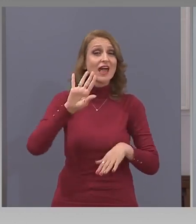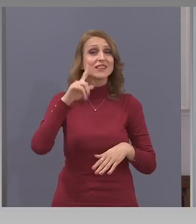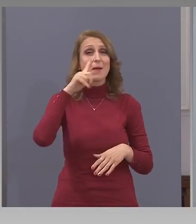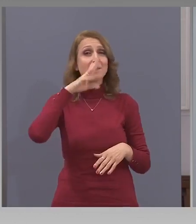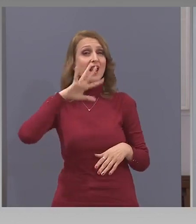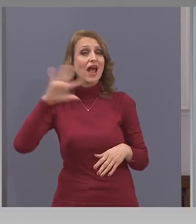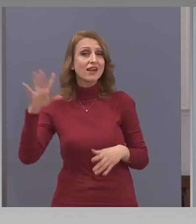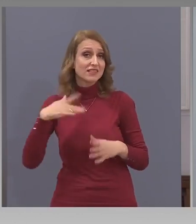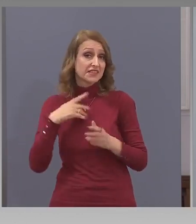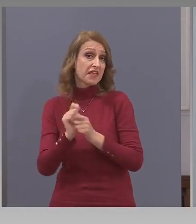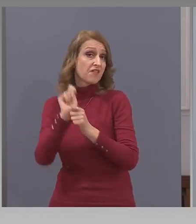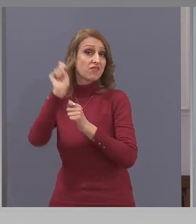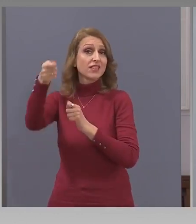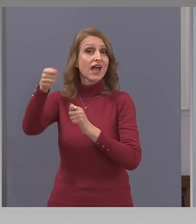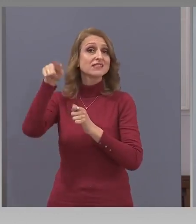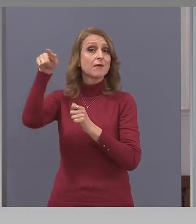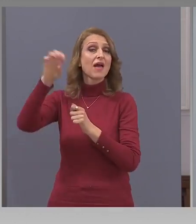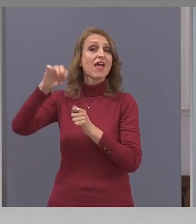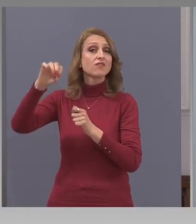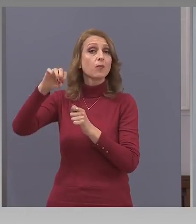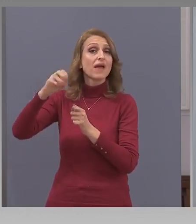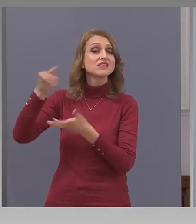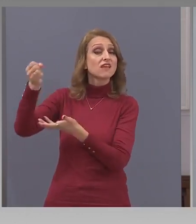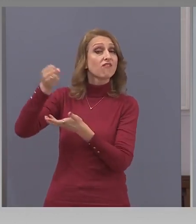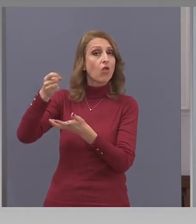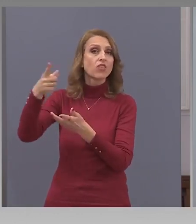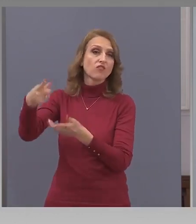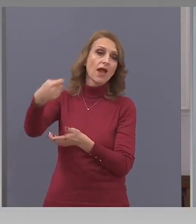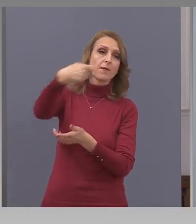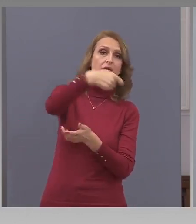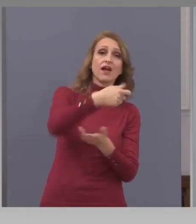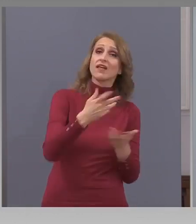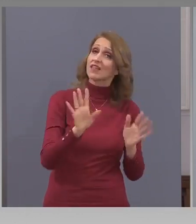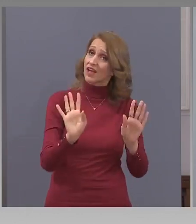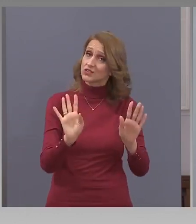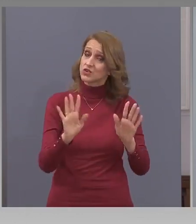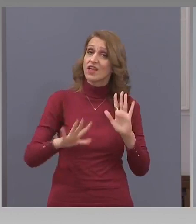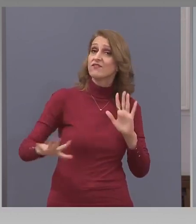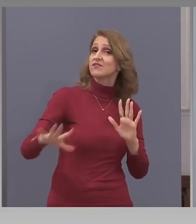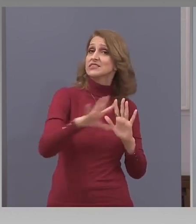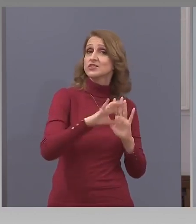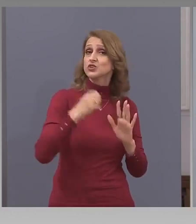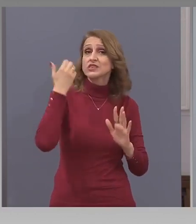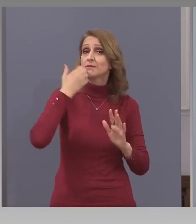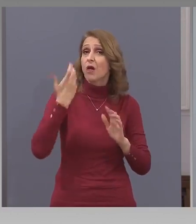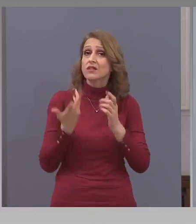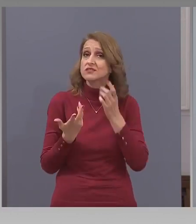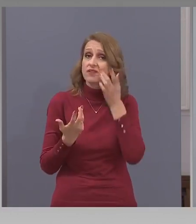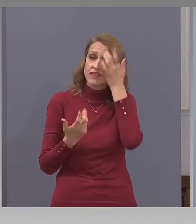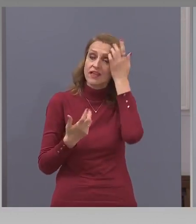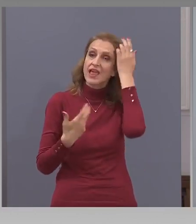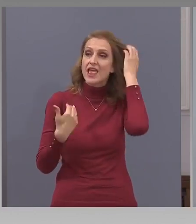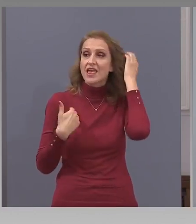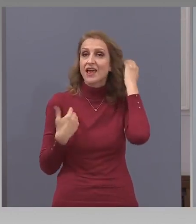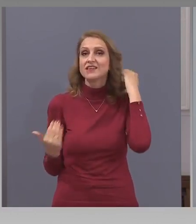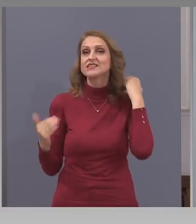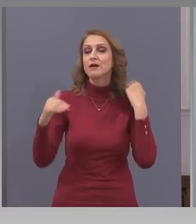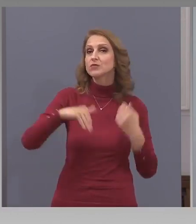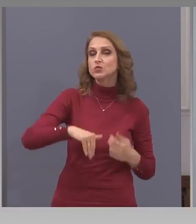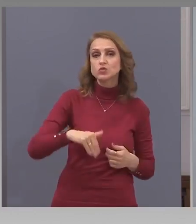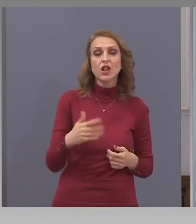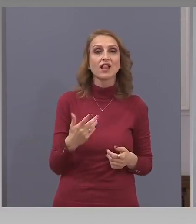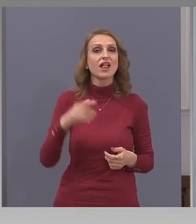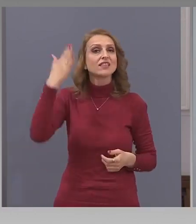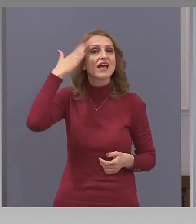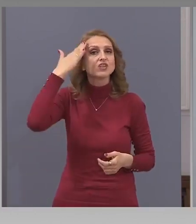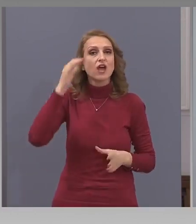тези европейски фондове. Така че всички ползваме. И аз съм дошъл с държавния бензин